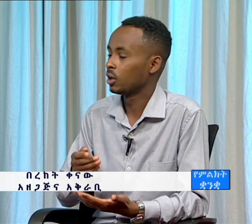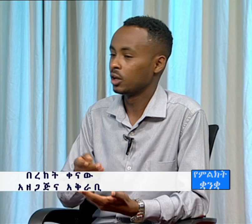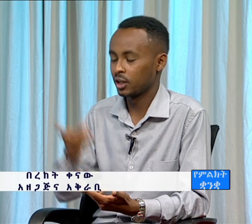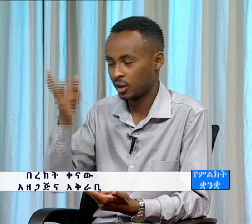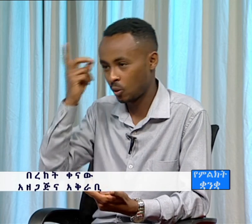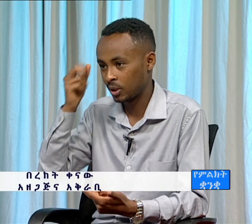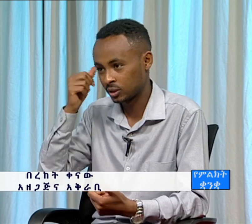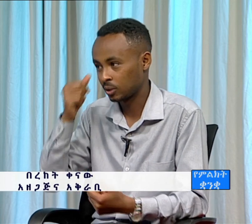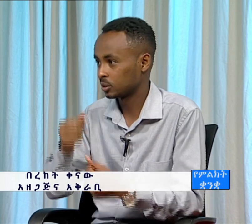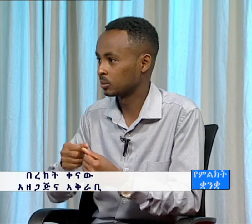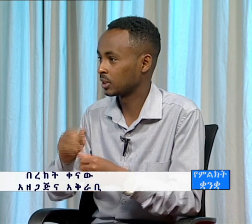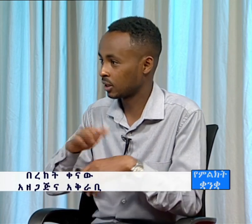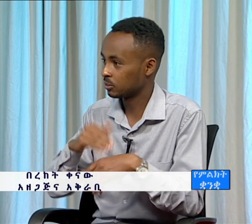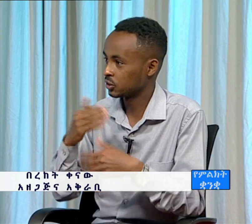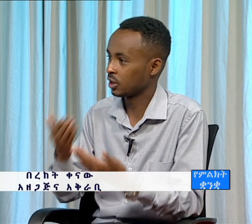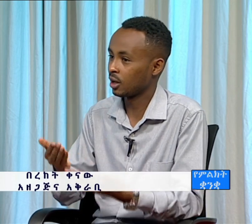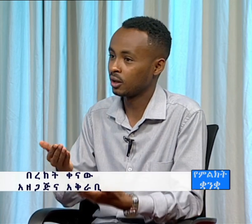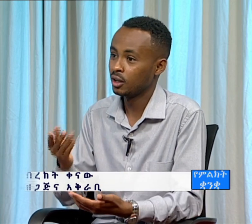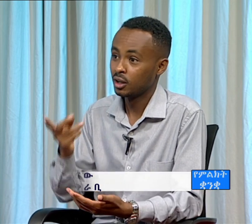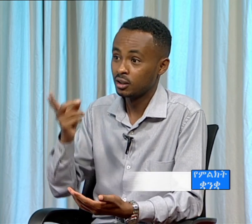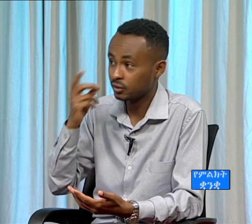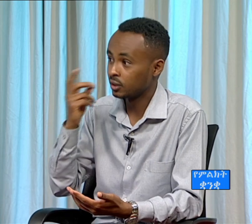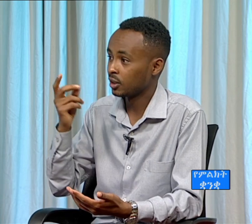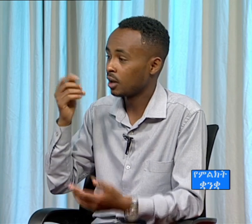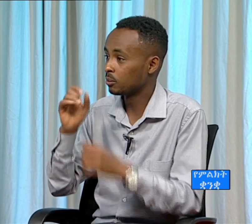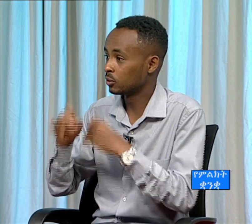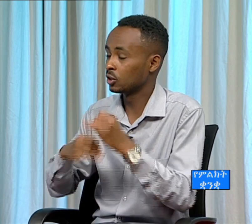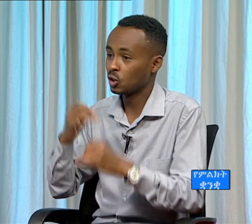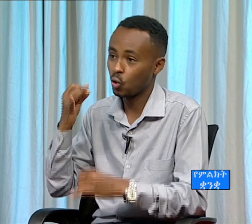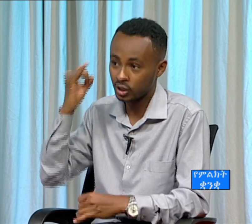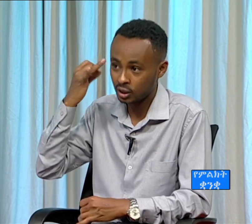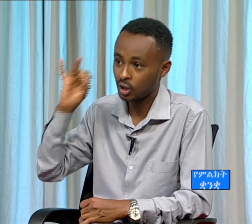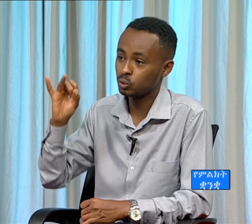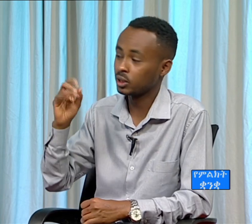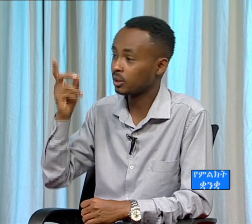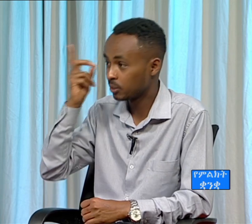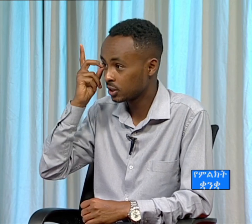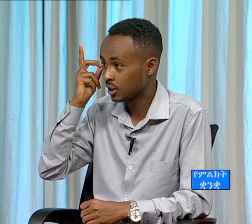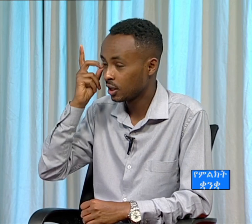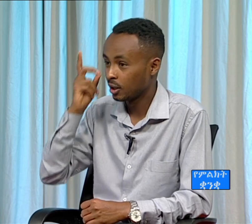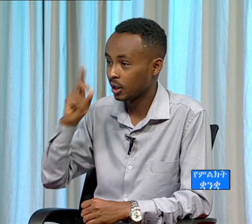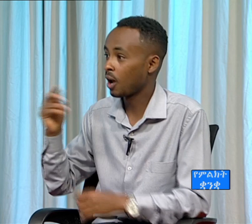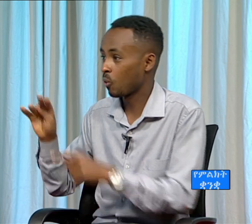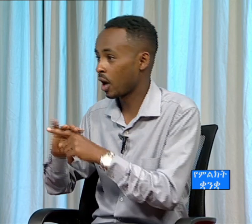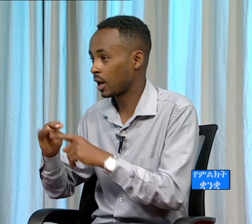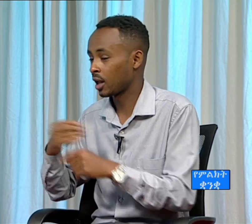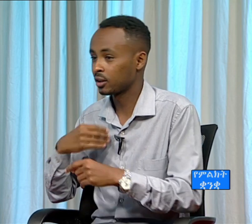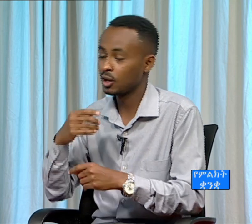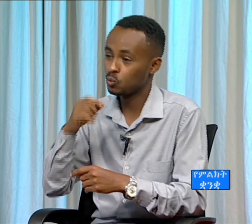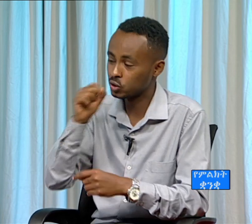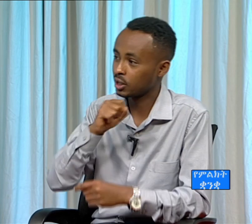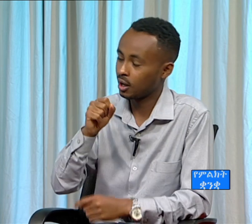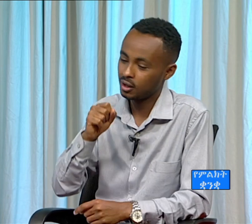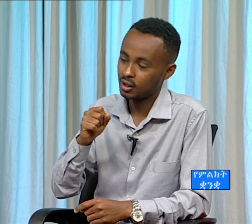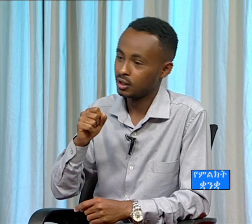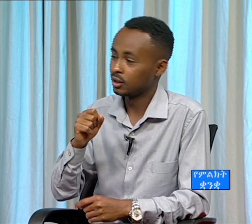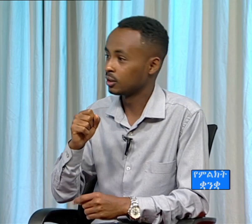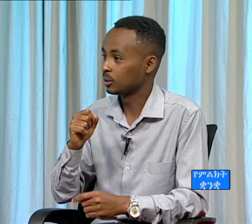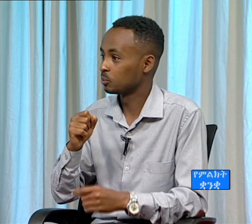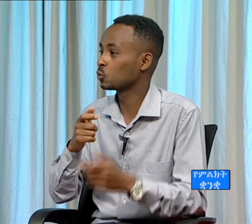ለሙዚቃው ነርዳው ማስተዋስን መጥራት እንችላለን። ኢቭን ያለም ሎሬት ራሱ የተነበርሽ ሌላ ሙያ ነው ያላት ግን